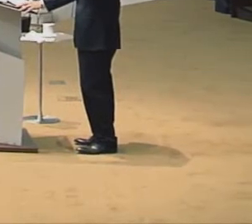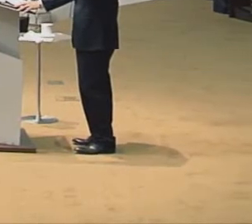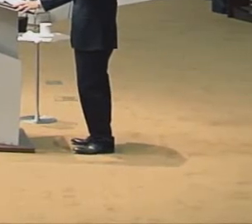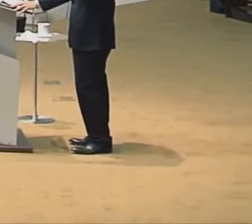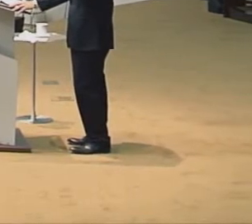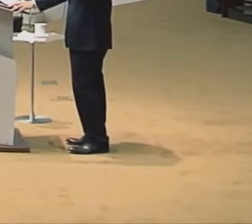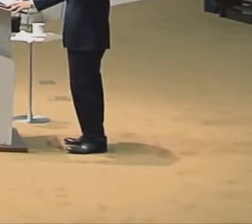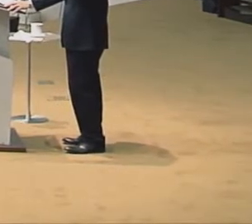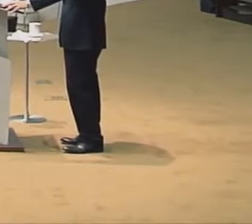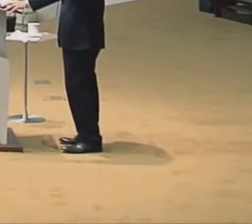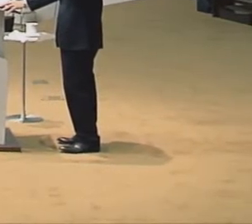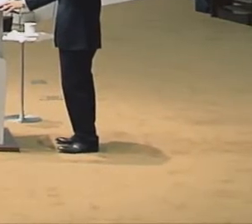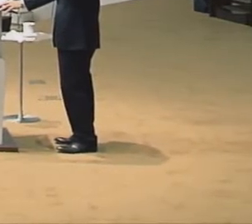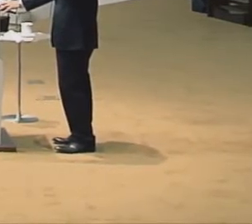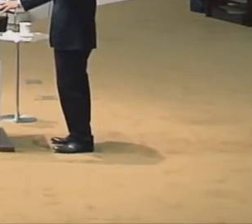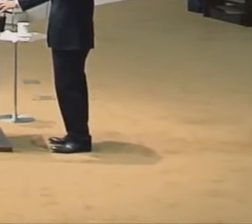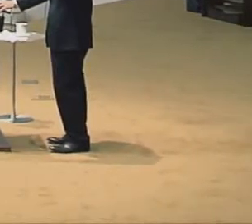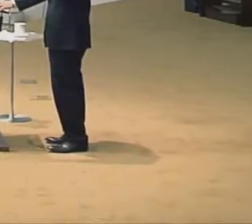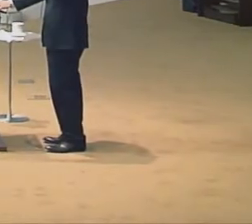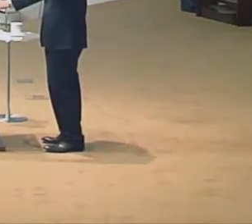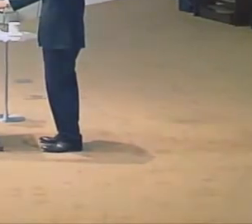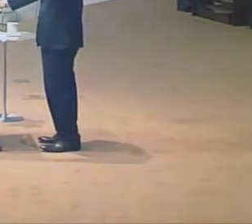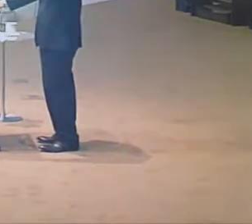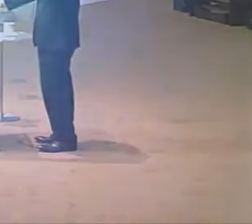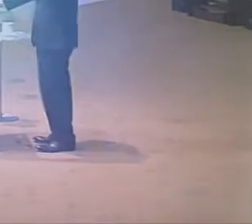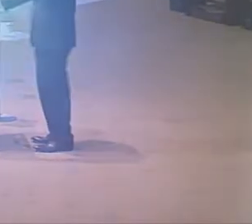나를 향하신 주님의